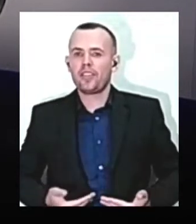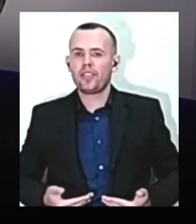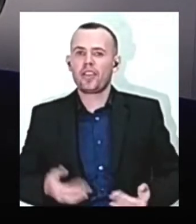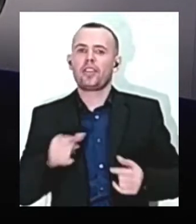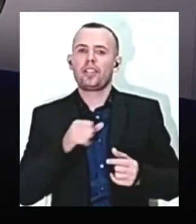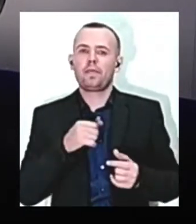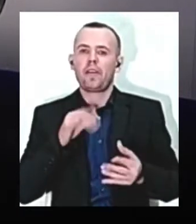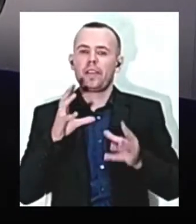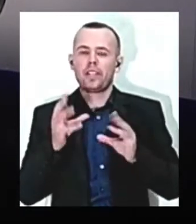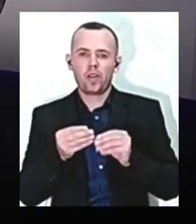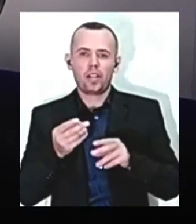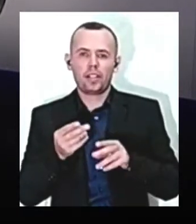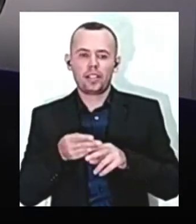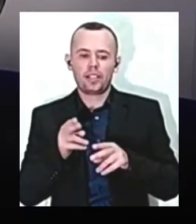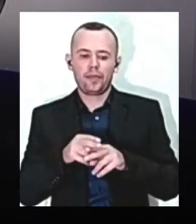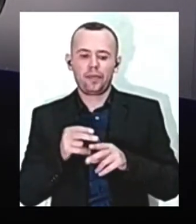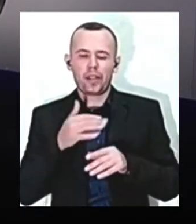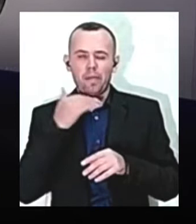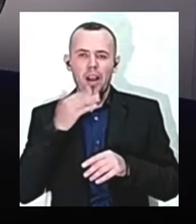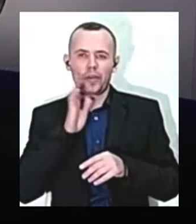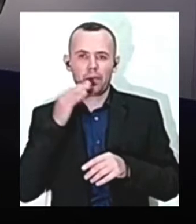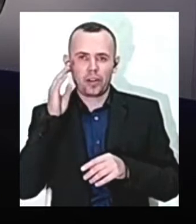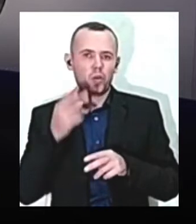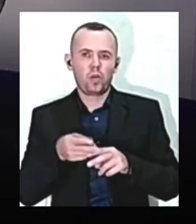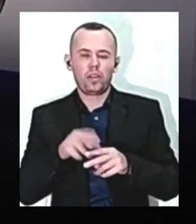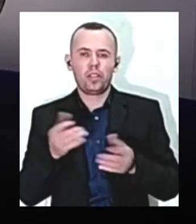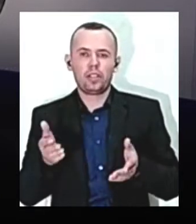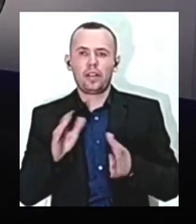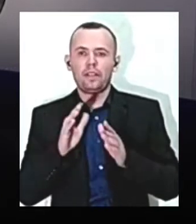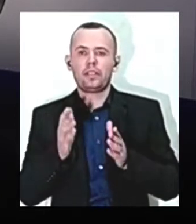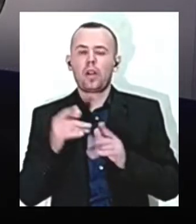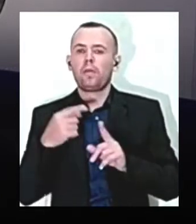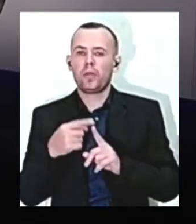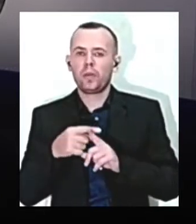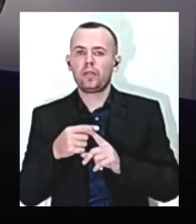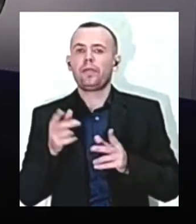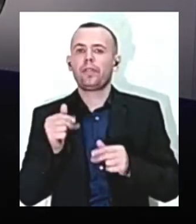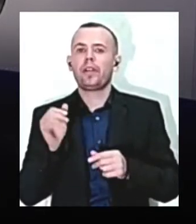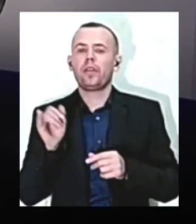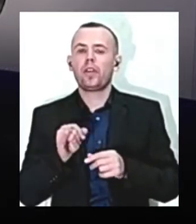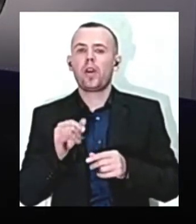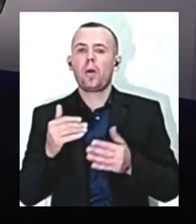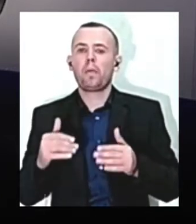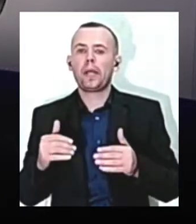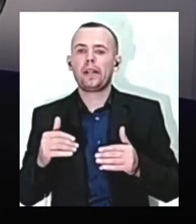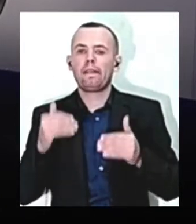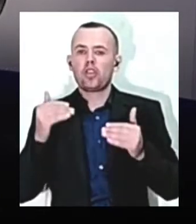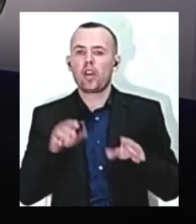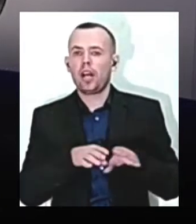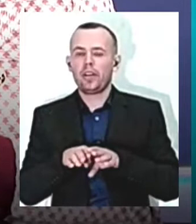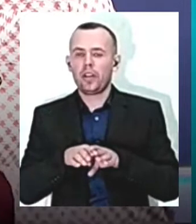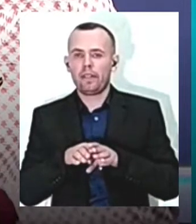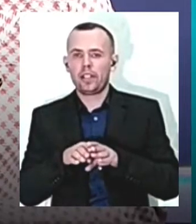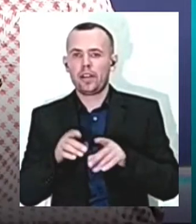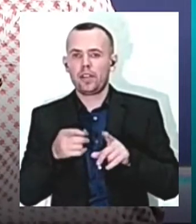для багатьох батьків це плюс, також було плюс складно сюди. І підвищувався рівень того ж насилля в